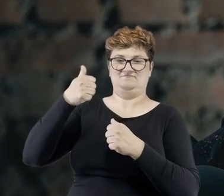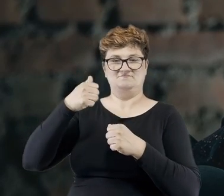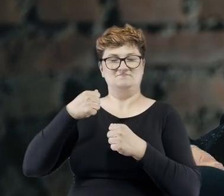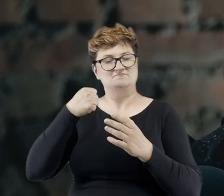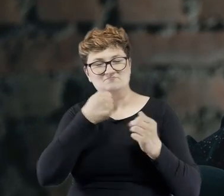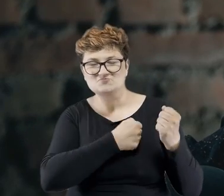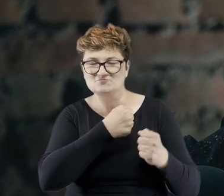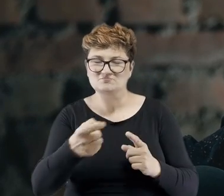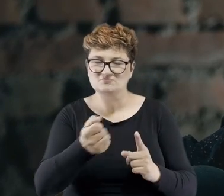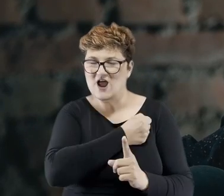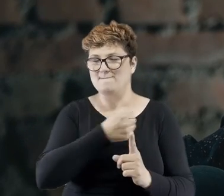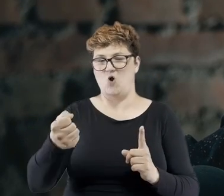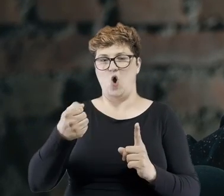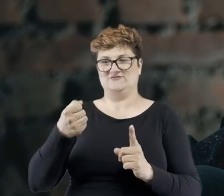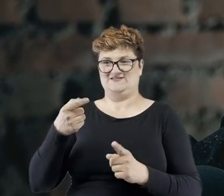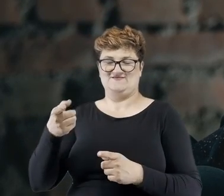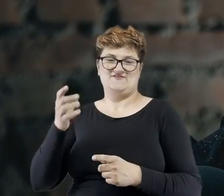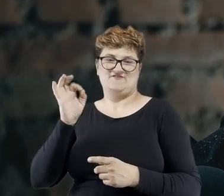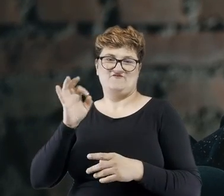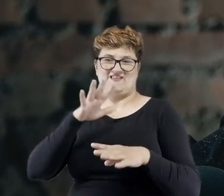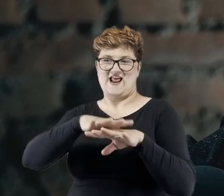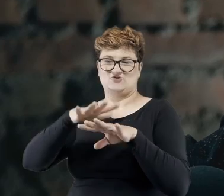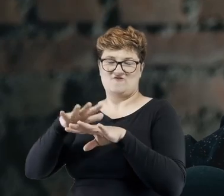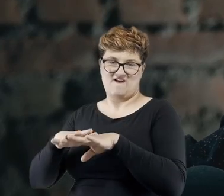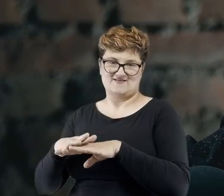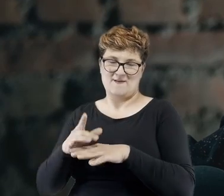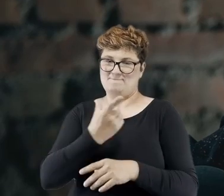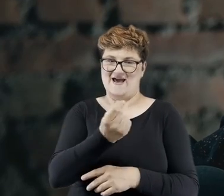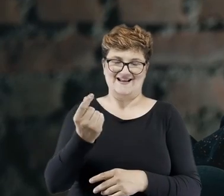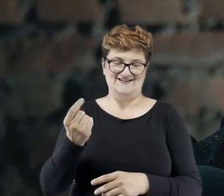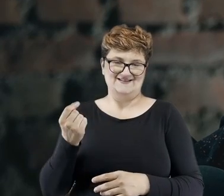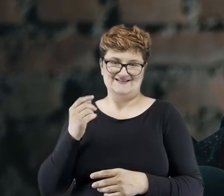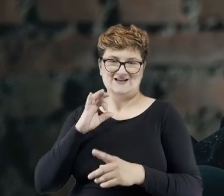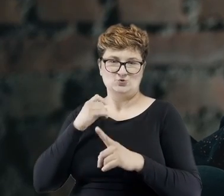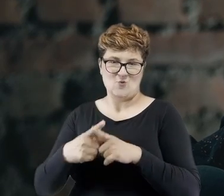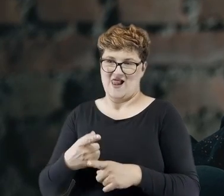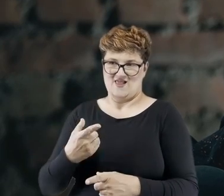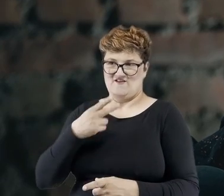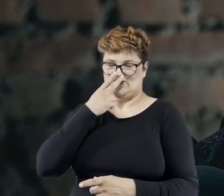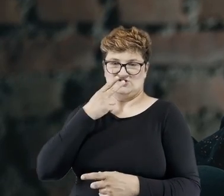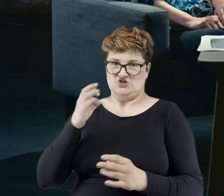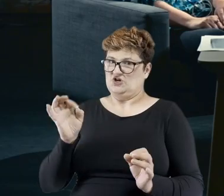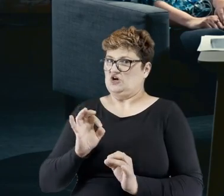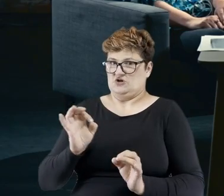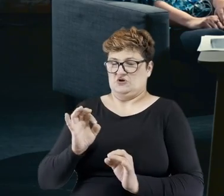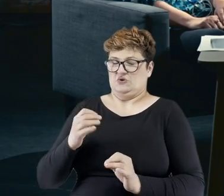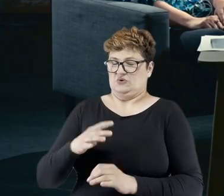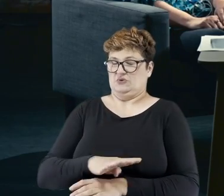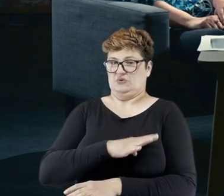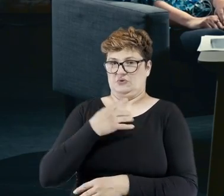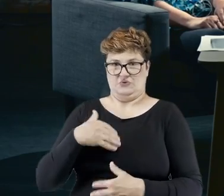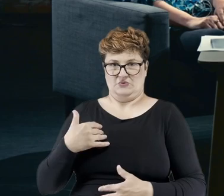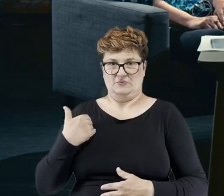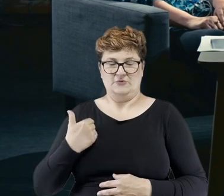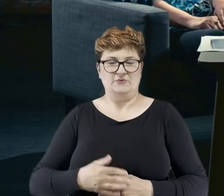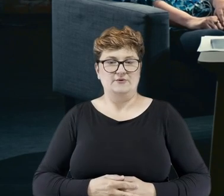przemocy. To sposób, w jaki Stanisław Przybyszewski traktował swoje partnerki seksualne, był naprawdę przerażający.